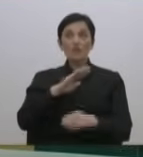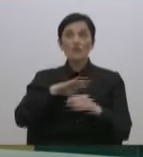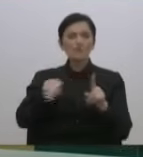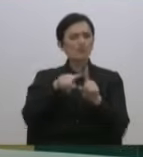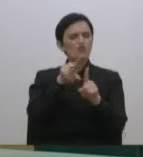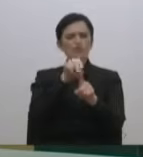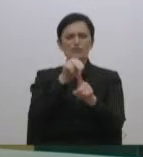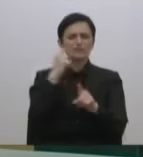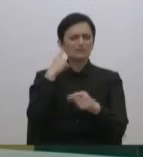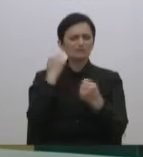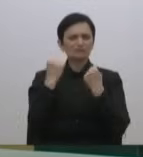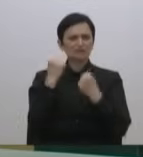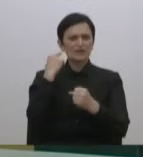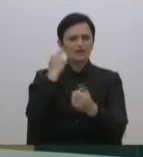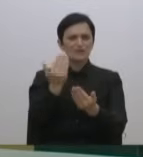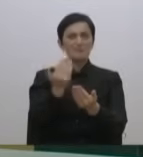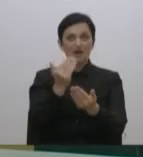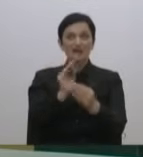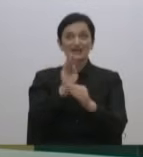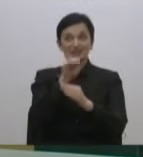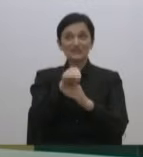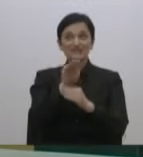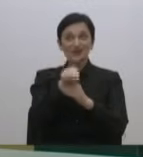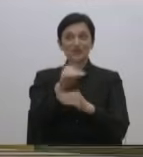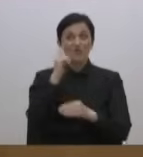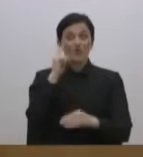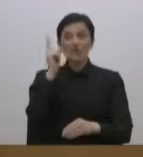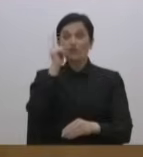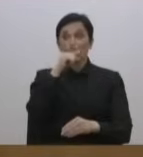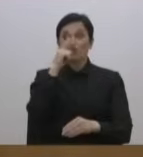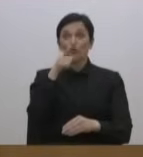მიკროფონსაც ისე ისვის თქვენი ხმა რომ მეგონა დაასრულებინეთ